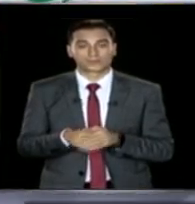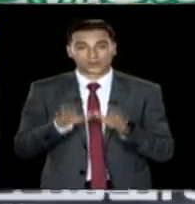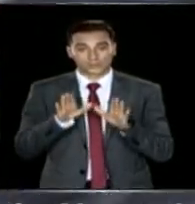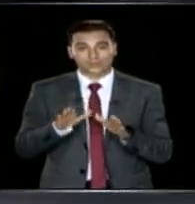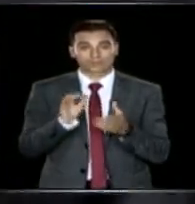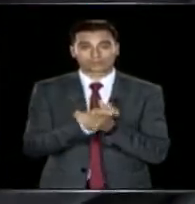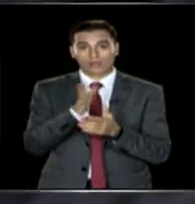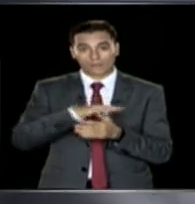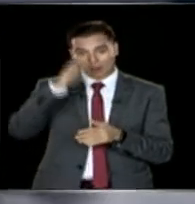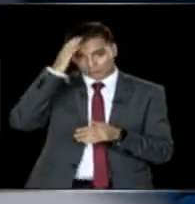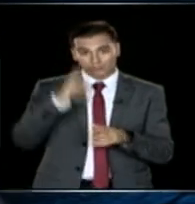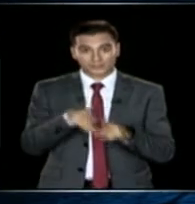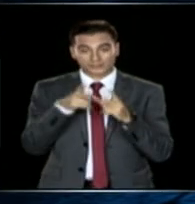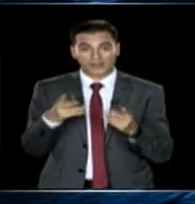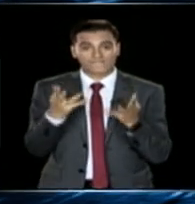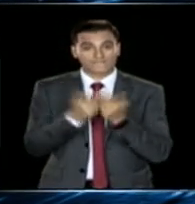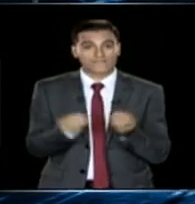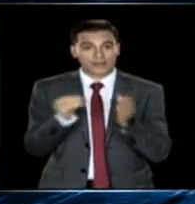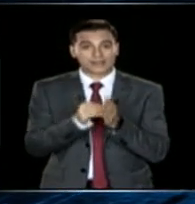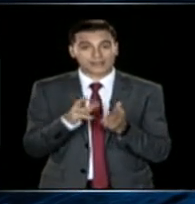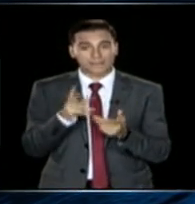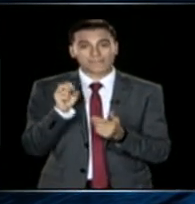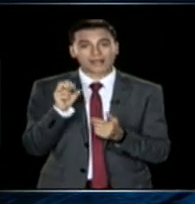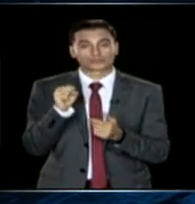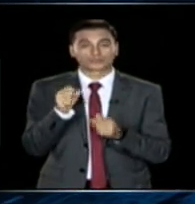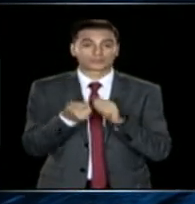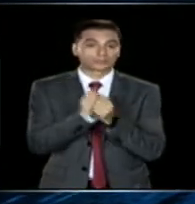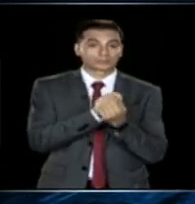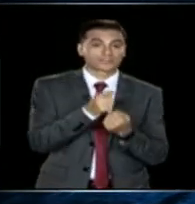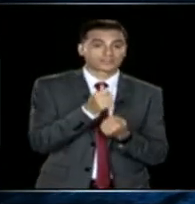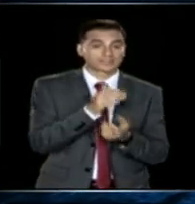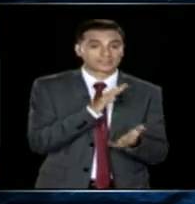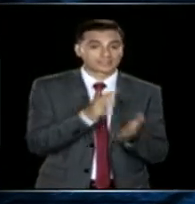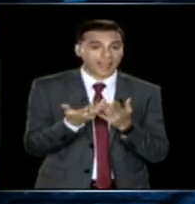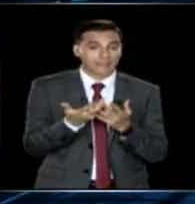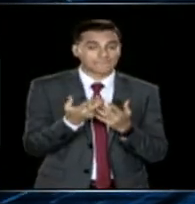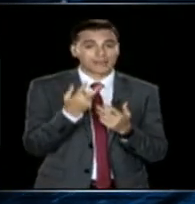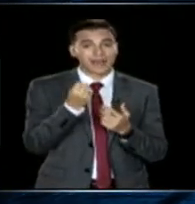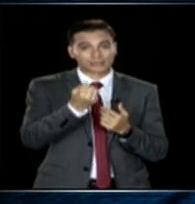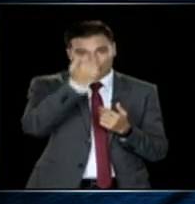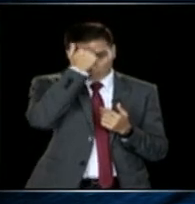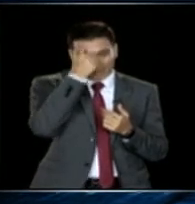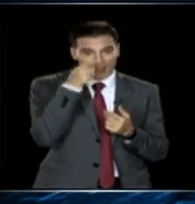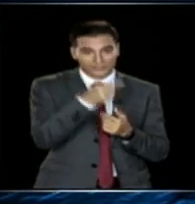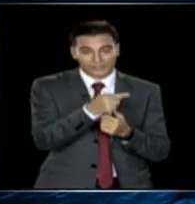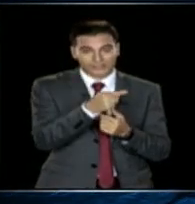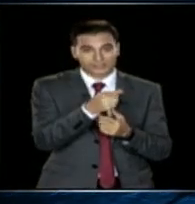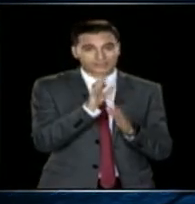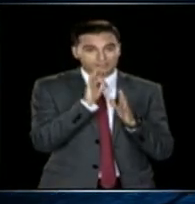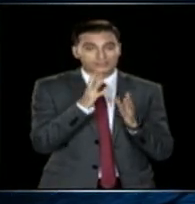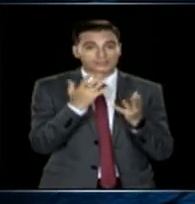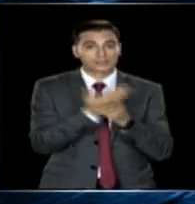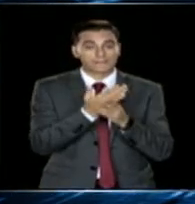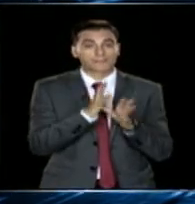وبكده أصحابنا العباقرة قادرون باختلاف جمعوا 25 نقطة في فقرة ضربات الجزاء، وكل نقطة